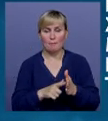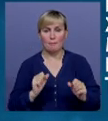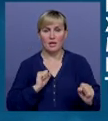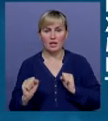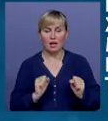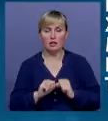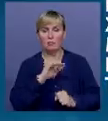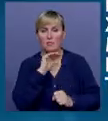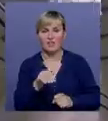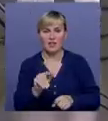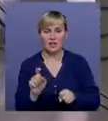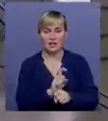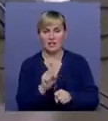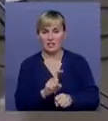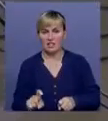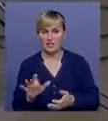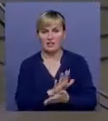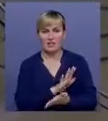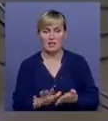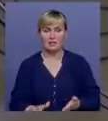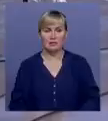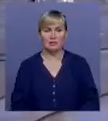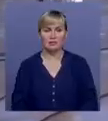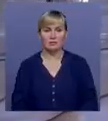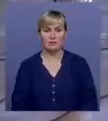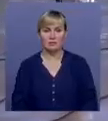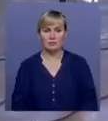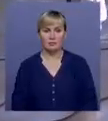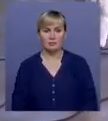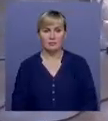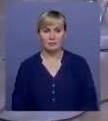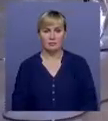профессиональных дезинфекционистов. Айдана Нураш, Скандербек Тугусбаев, телеканал Алматы.